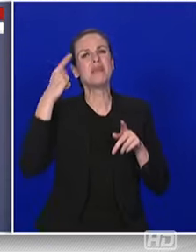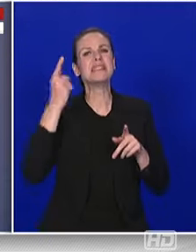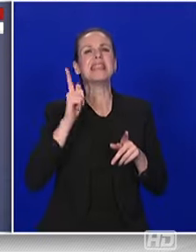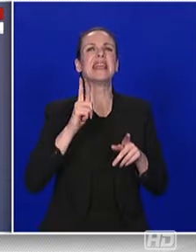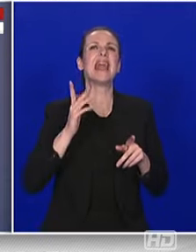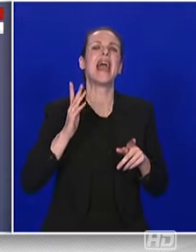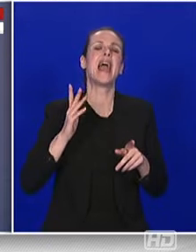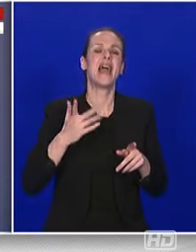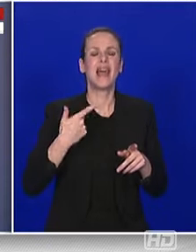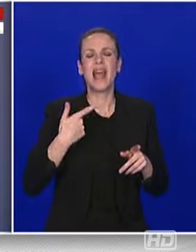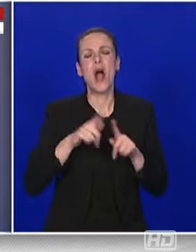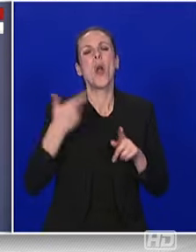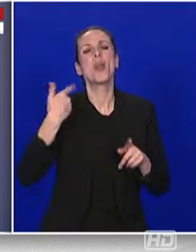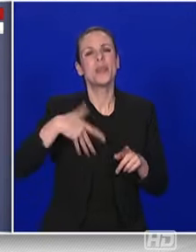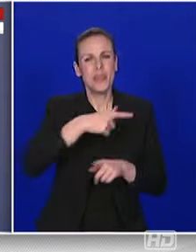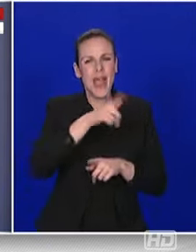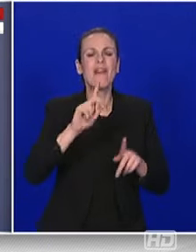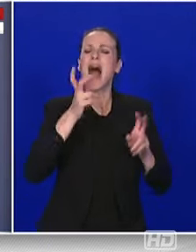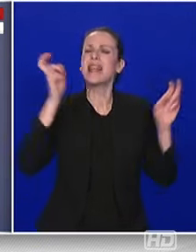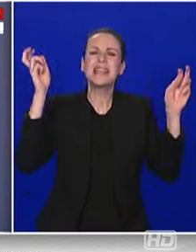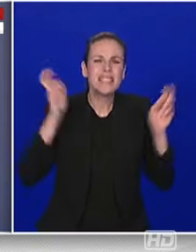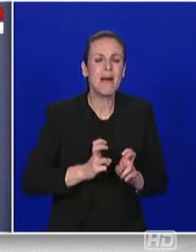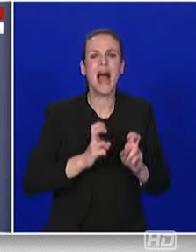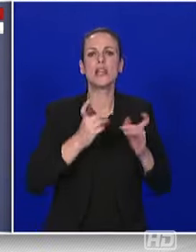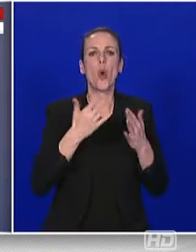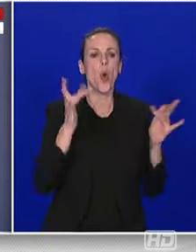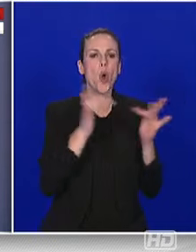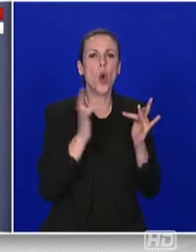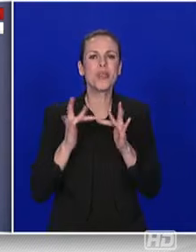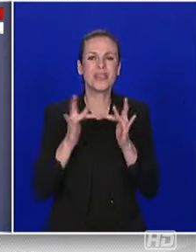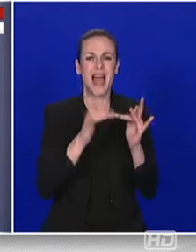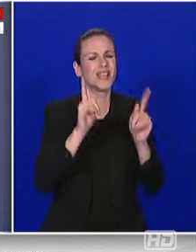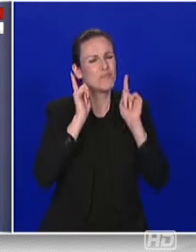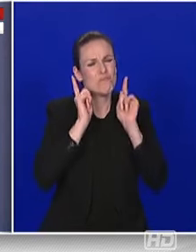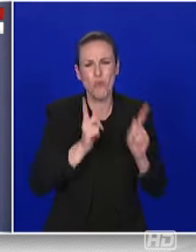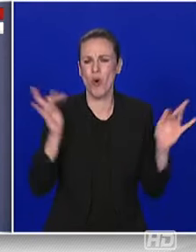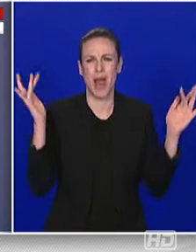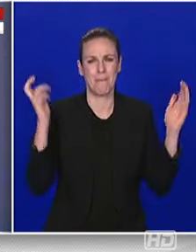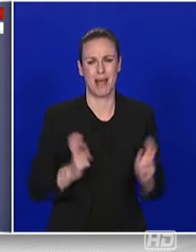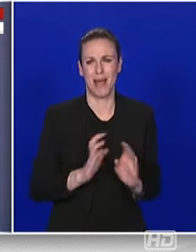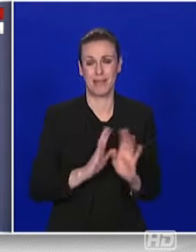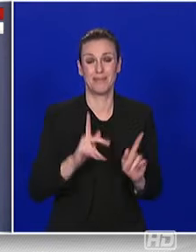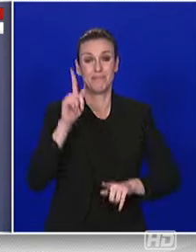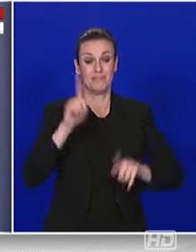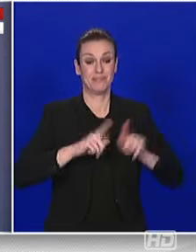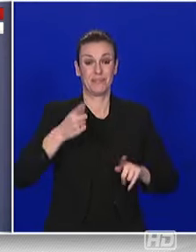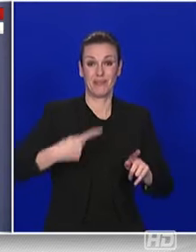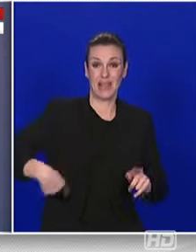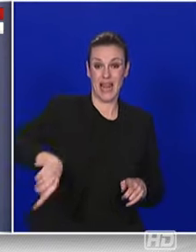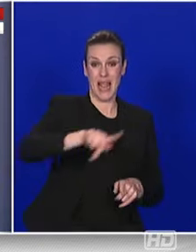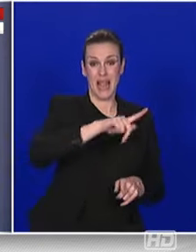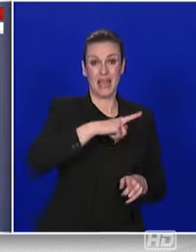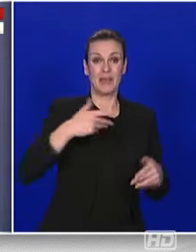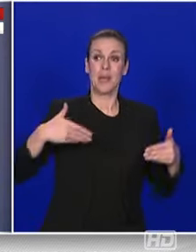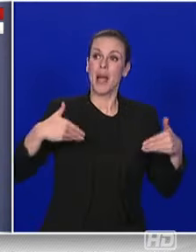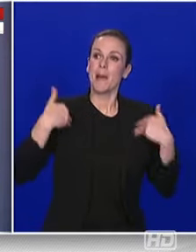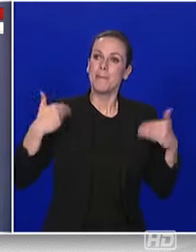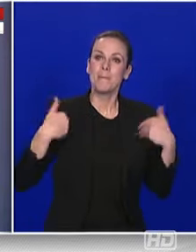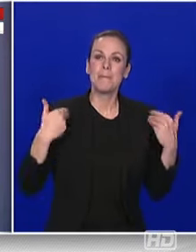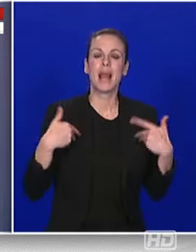moramo smanjiti broj kontakata koje ostvarujemo. Za neke naše mlade